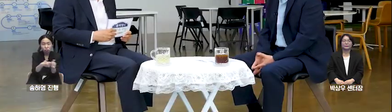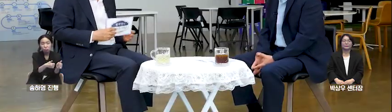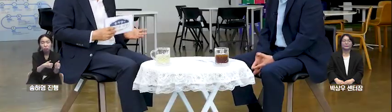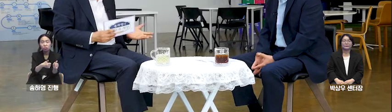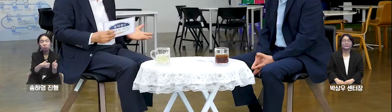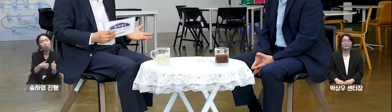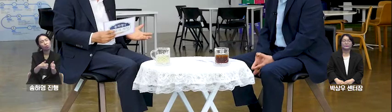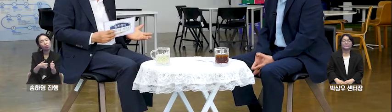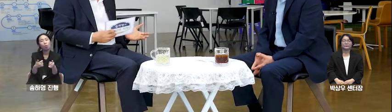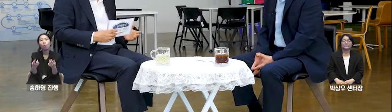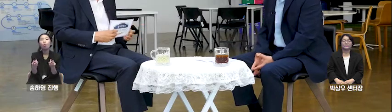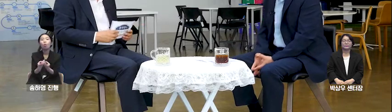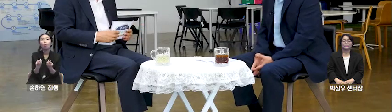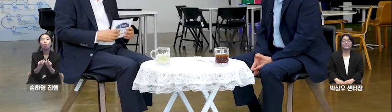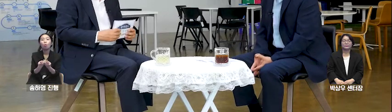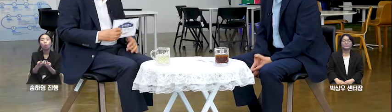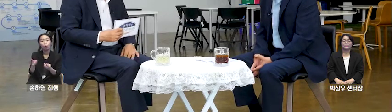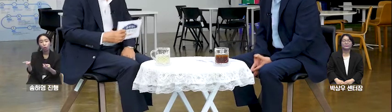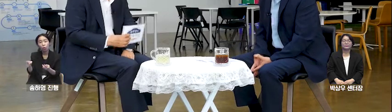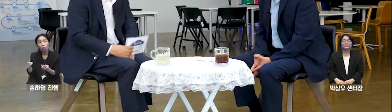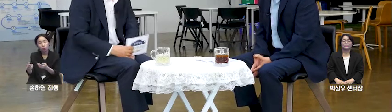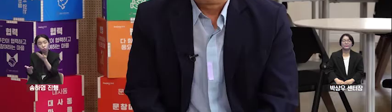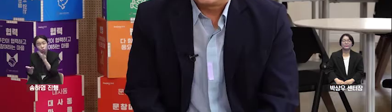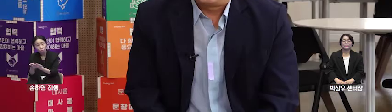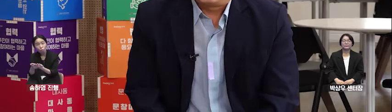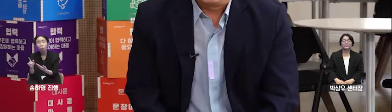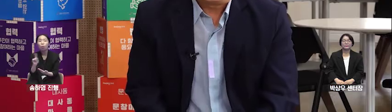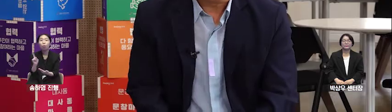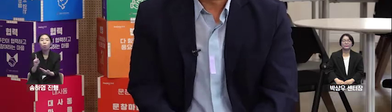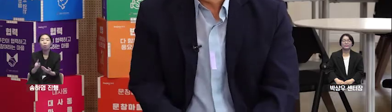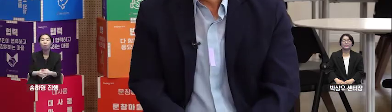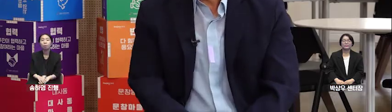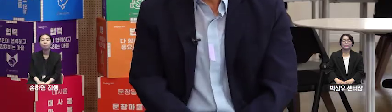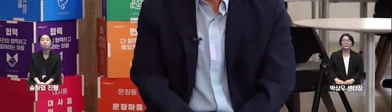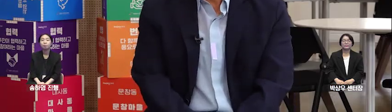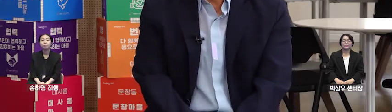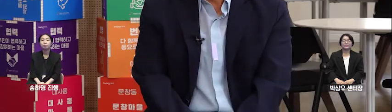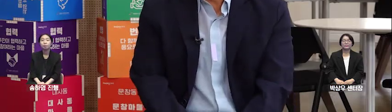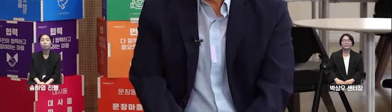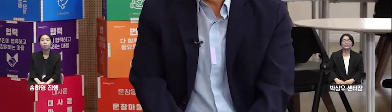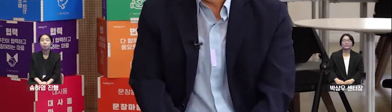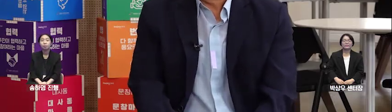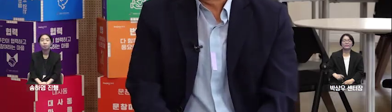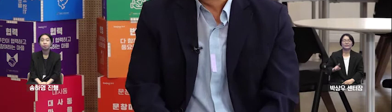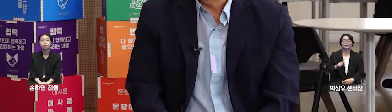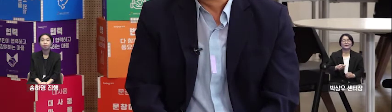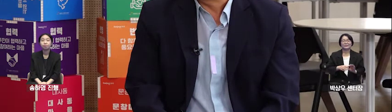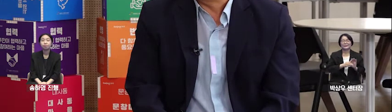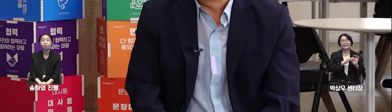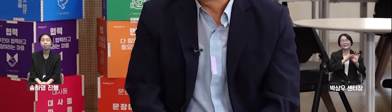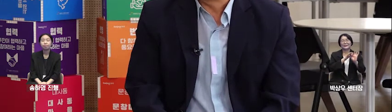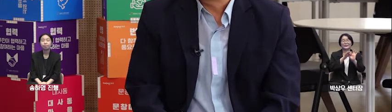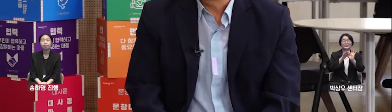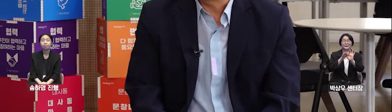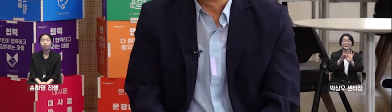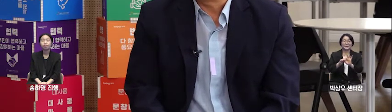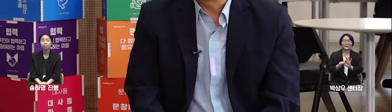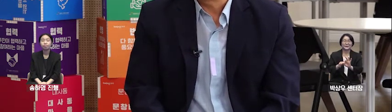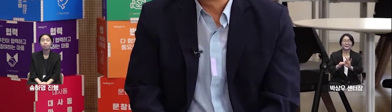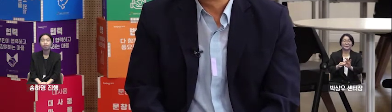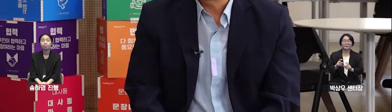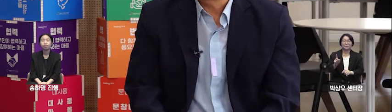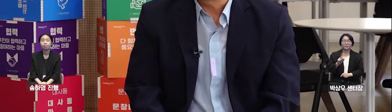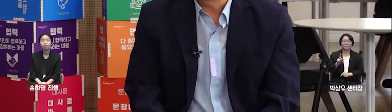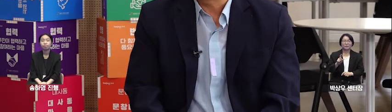생각이 들어요. 이거 어떻게 해결해야 됩니까? 끊임없이 사실은 그 어느 마을이나